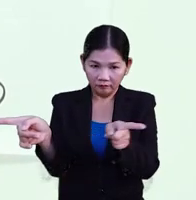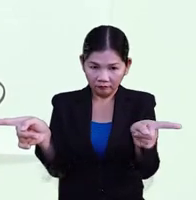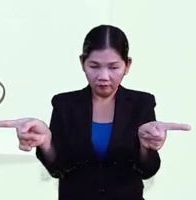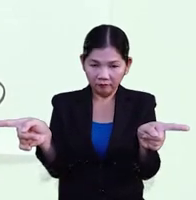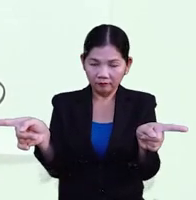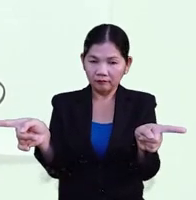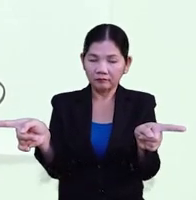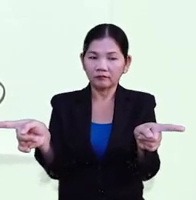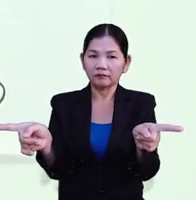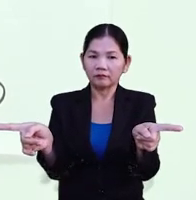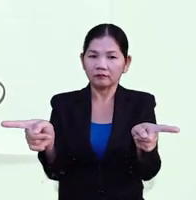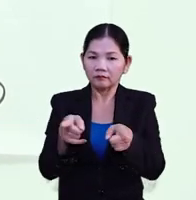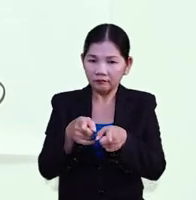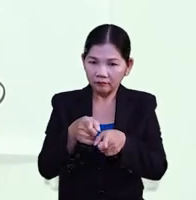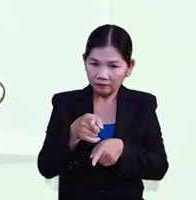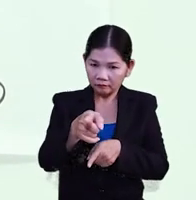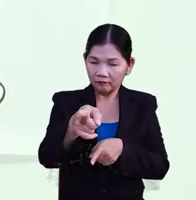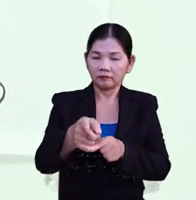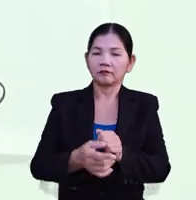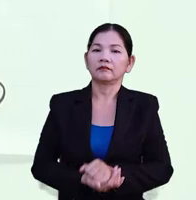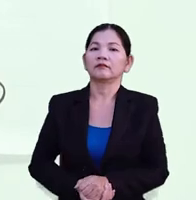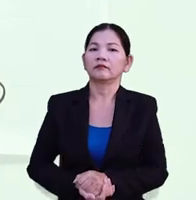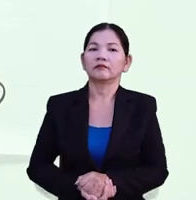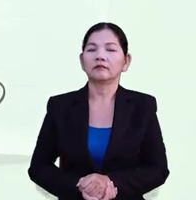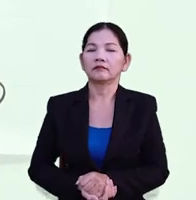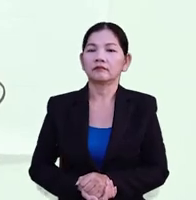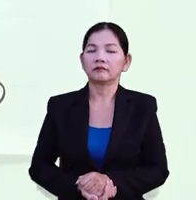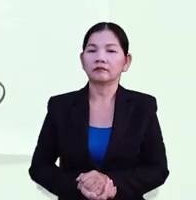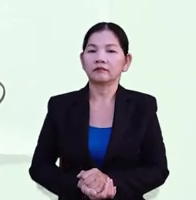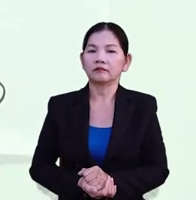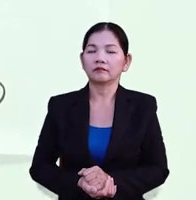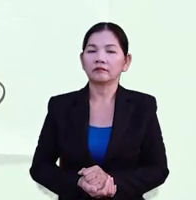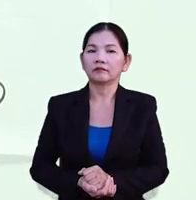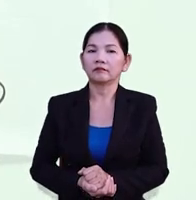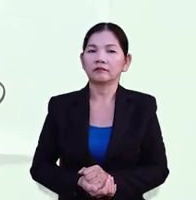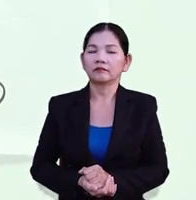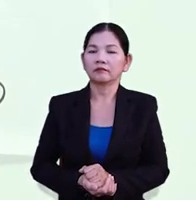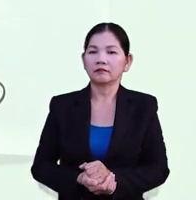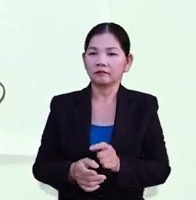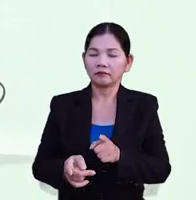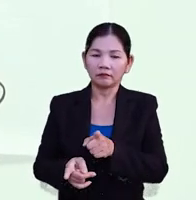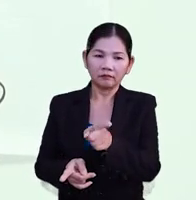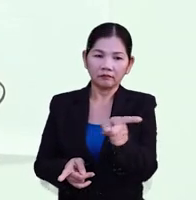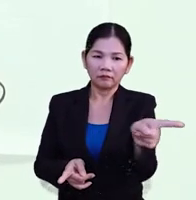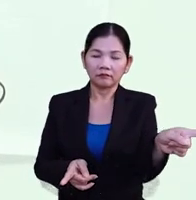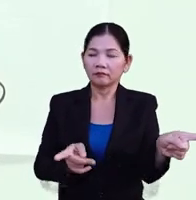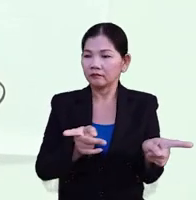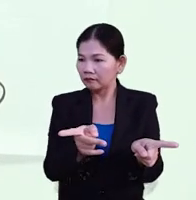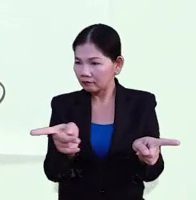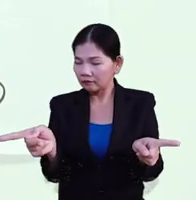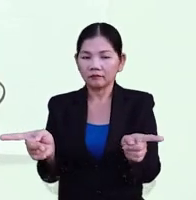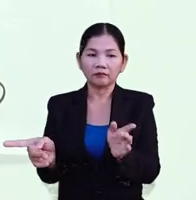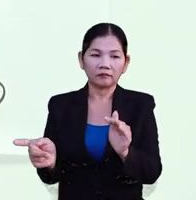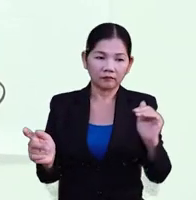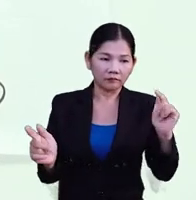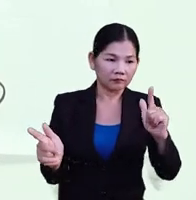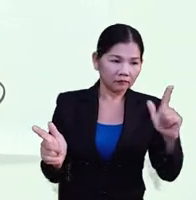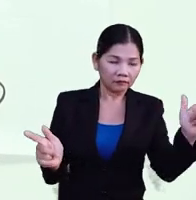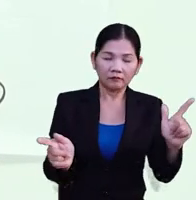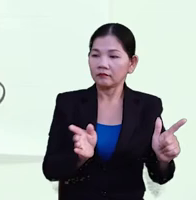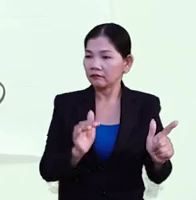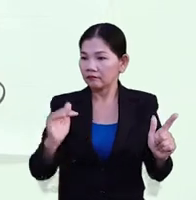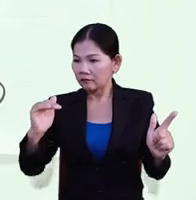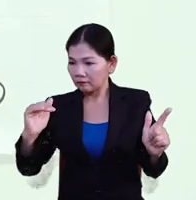នេះព្រួយនេះចាអញ្ចឹងថាតើបាត់ទៅខាងណាបាត់ទៅឆ្វេងឬក៏បាត់ទៅស្ដាំចាចូលកូនកូន